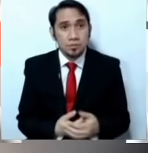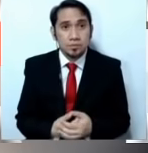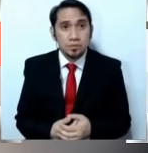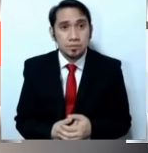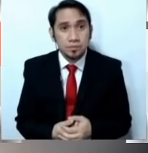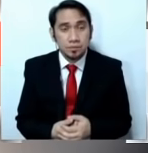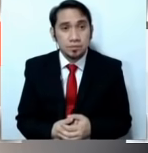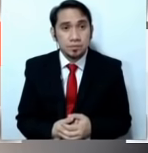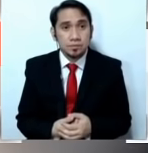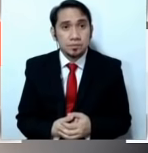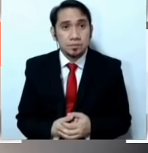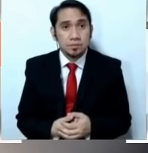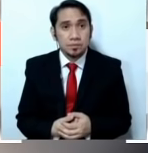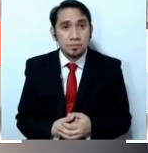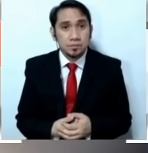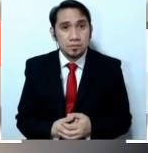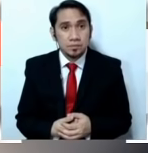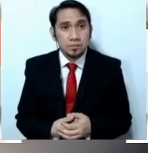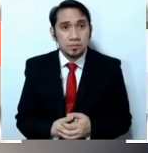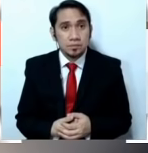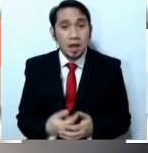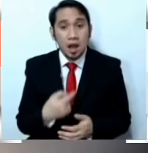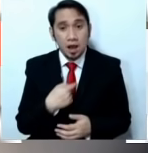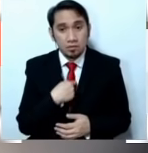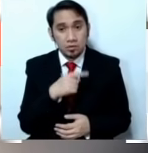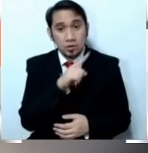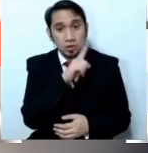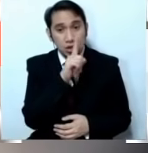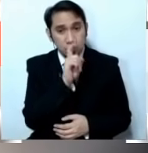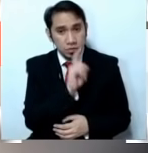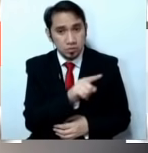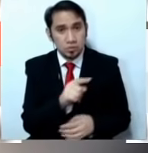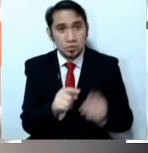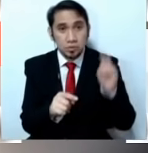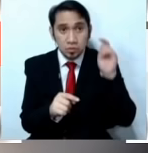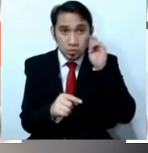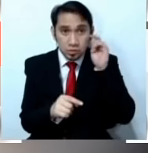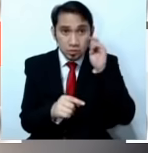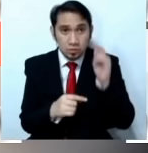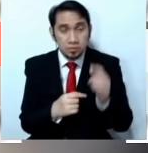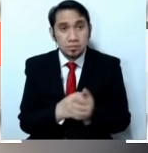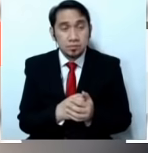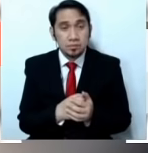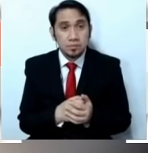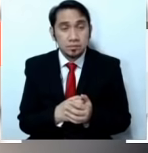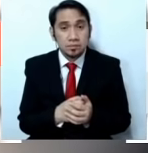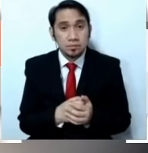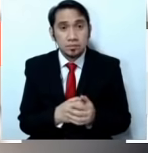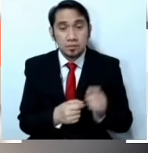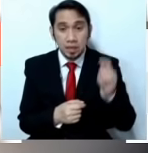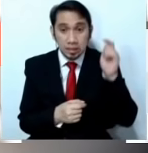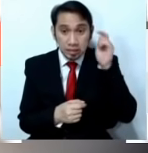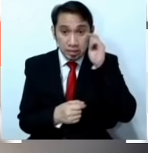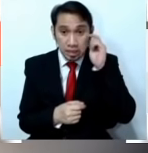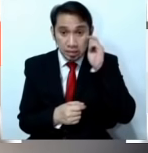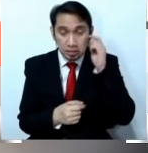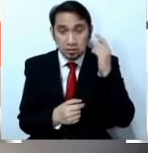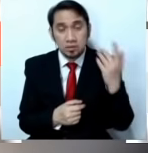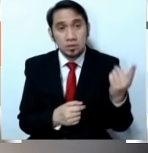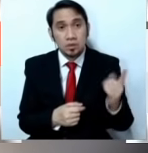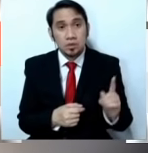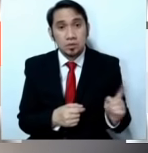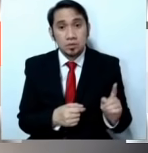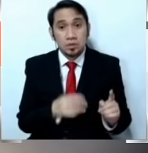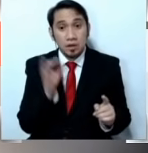Ngayon, ako naman ang may tanong kay Trillanes. Si Trillanes na Mr. Fake